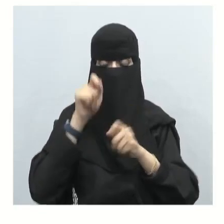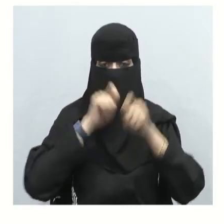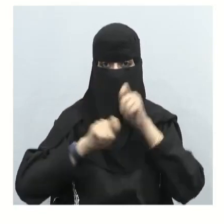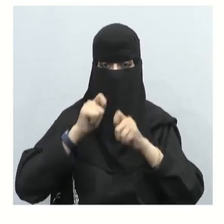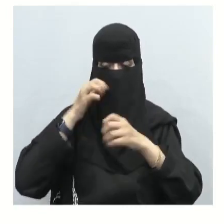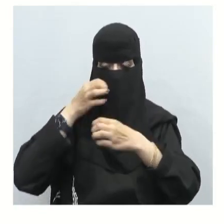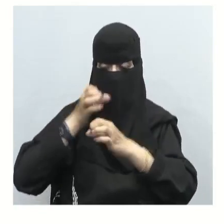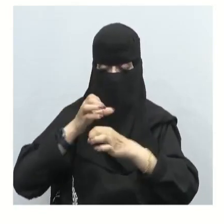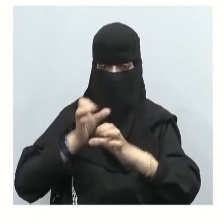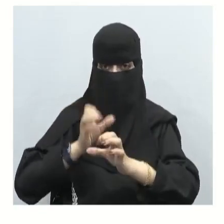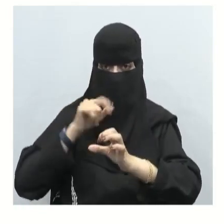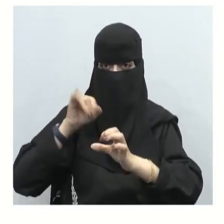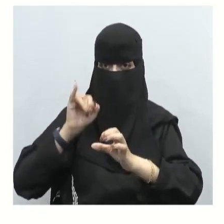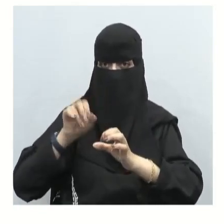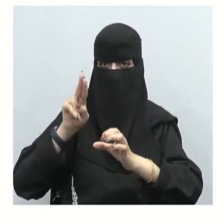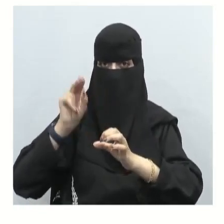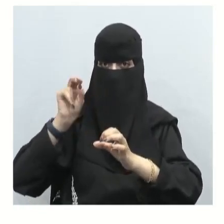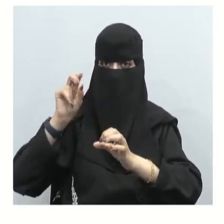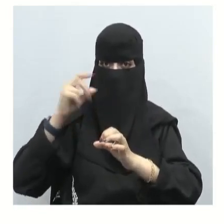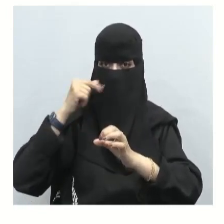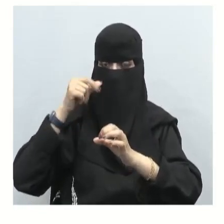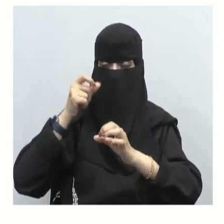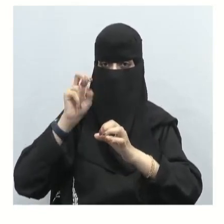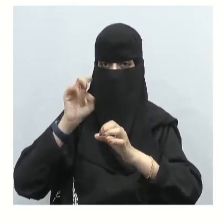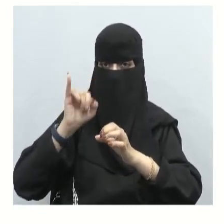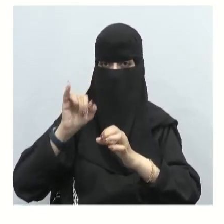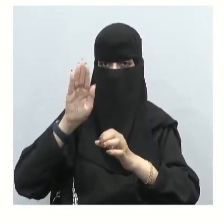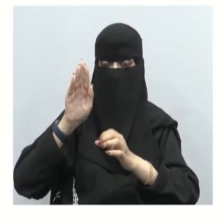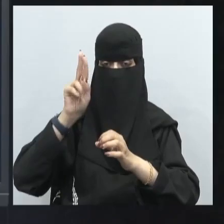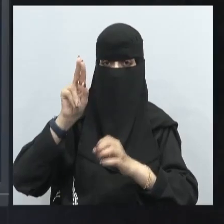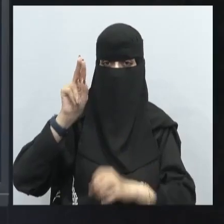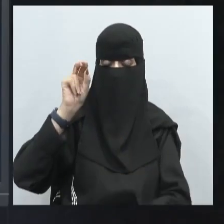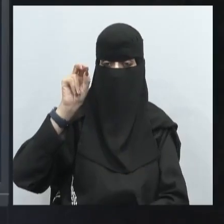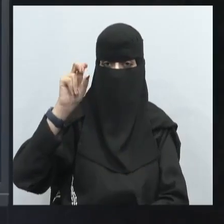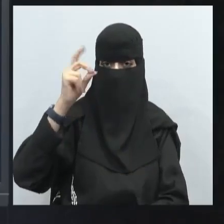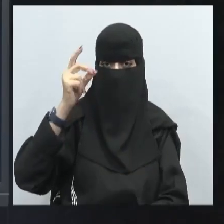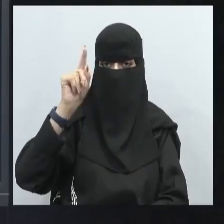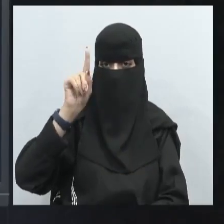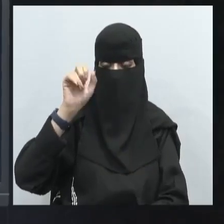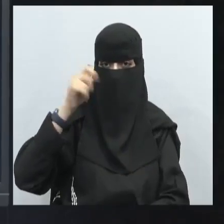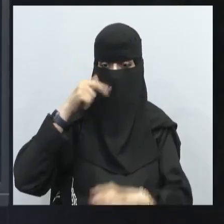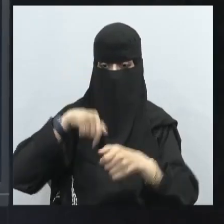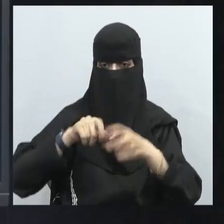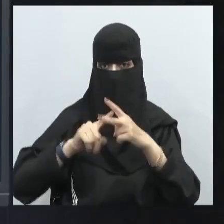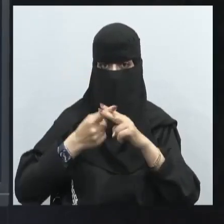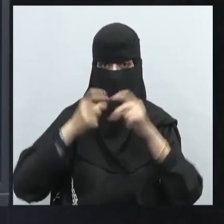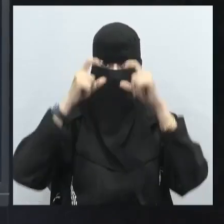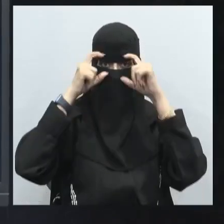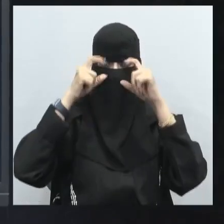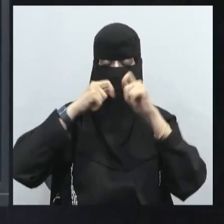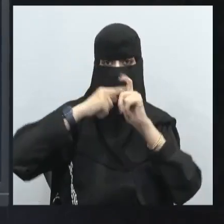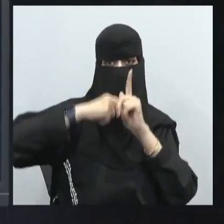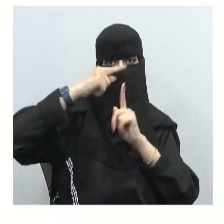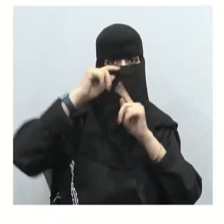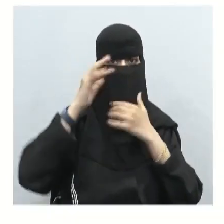مستقطبه في صناعه النظارات ذات الجوده العاليه اذا لماذا نستخدم عدسات مستقطبه ايضا